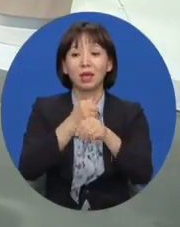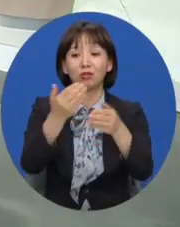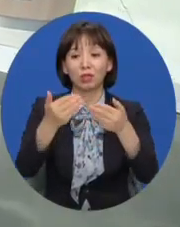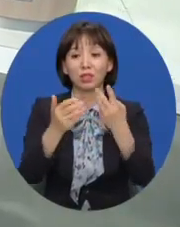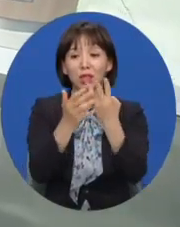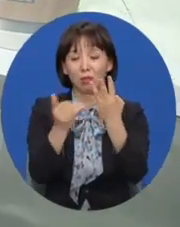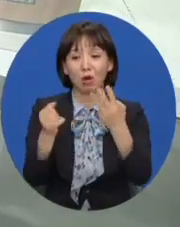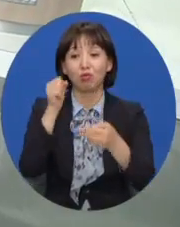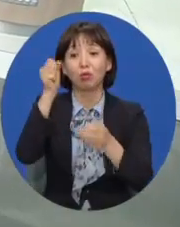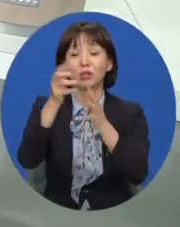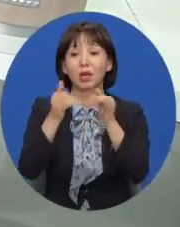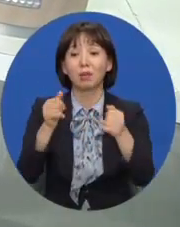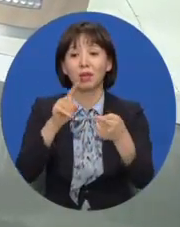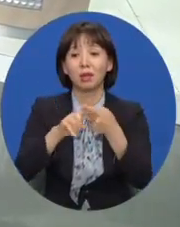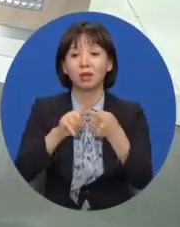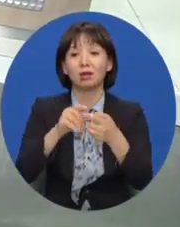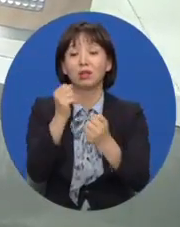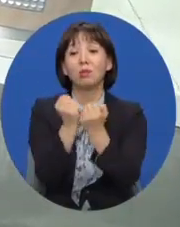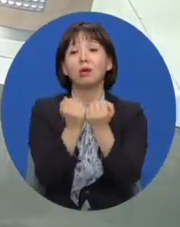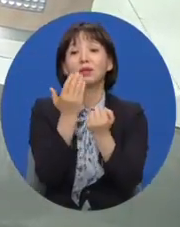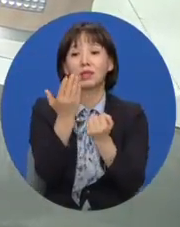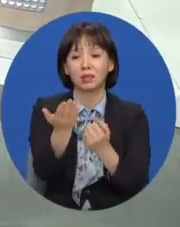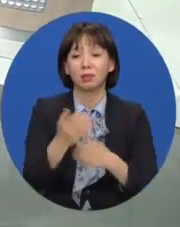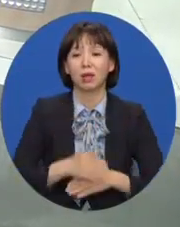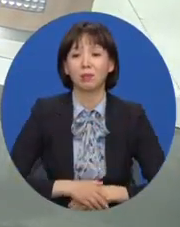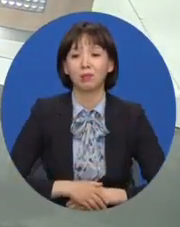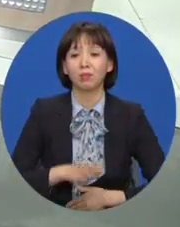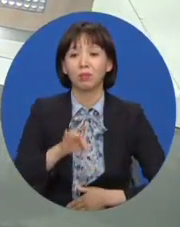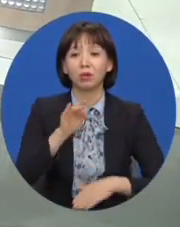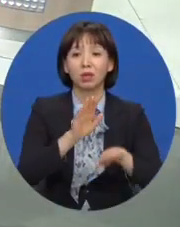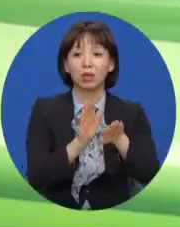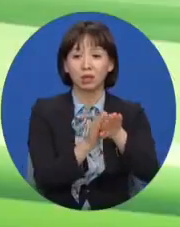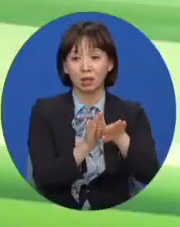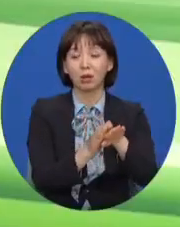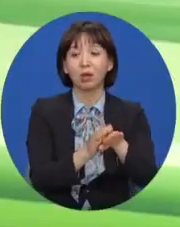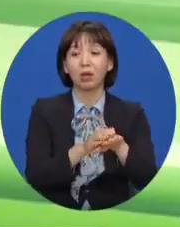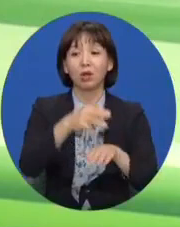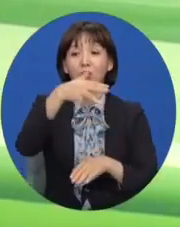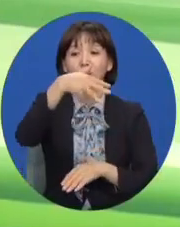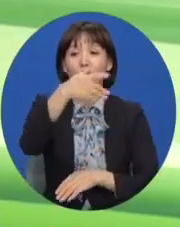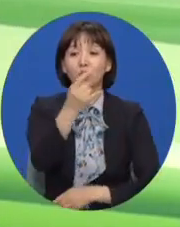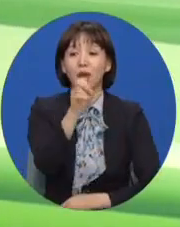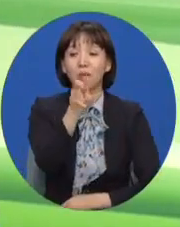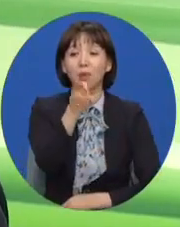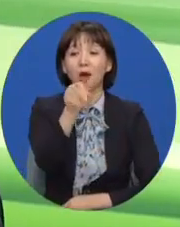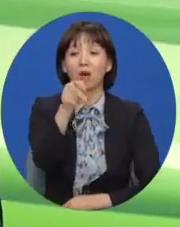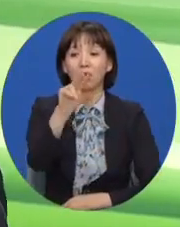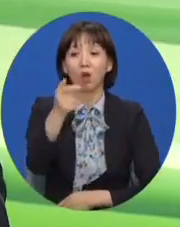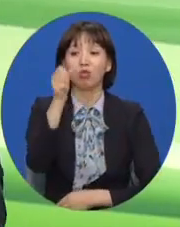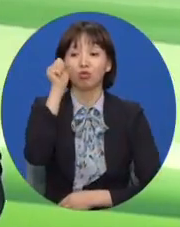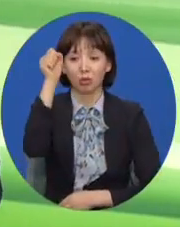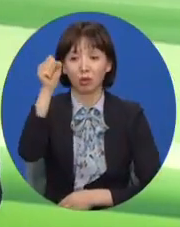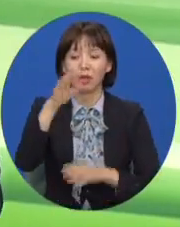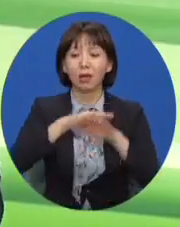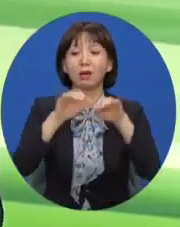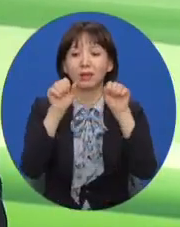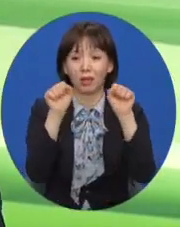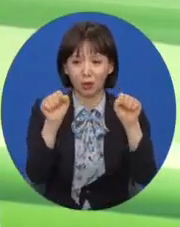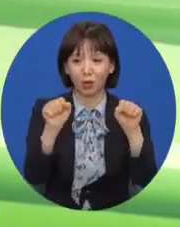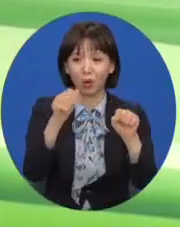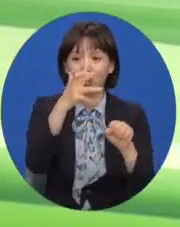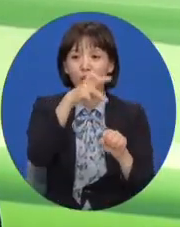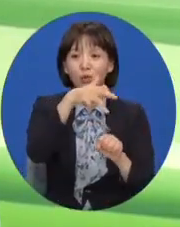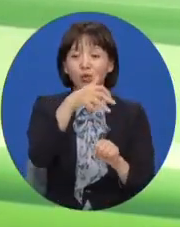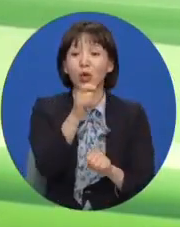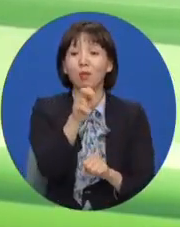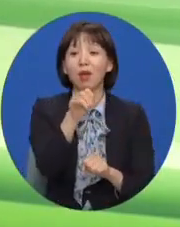분의 후보자를 여러분께 소개해드리겠습니다. 먼저 제 왼쪽으로 새누리당의 최명현 후보 나오셨습니다. 네, 안녕하세요.